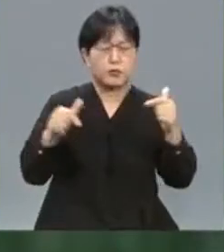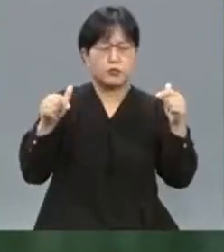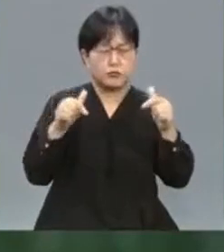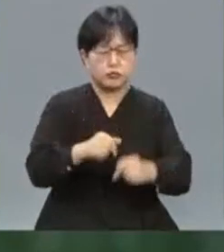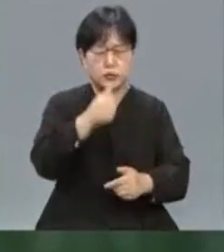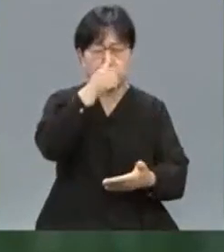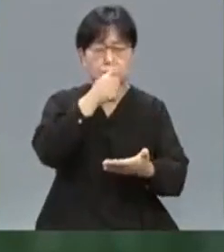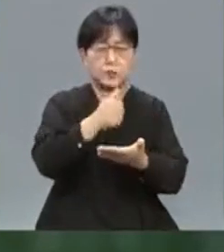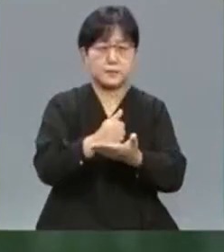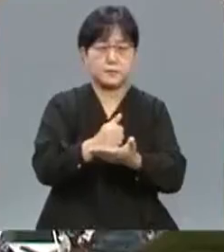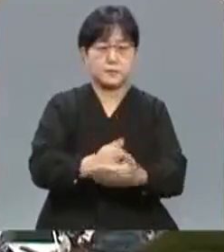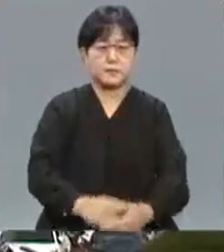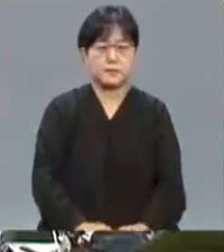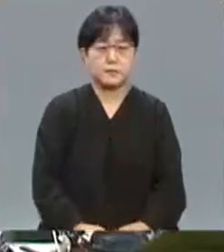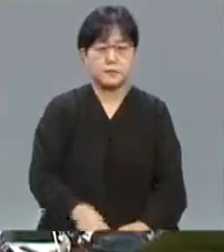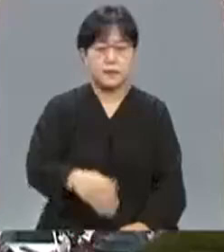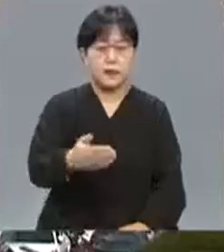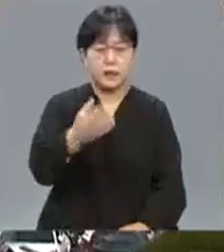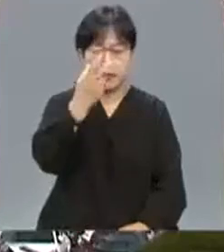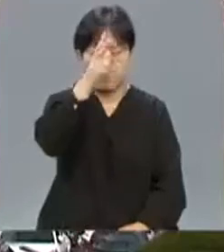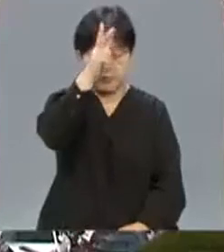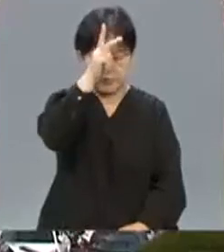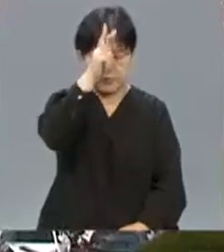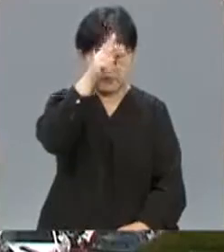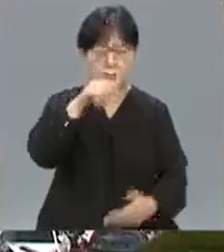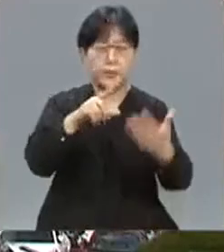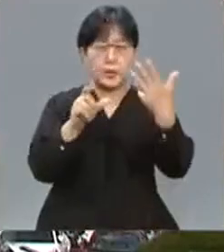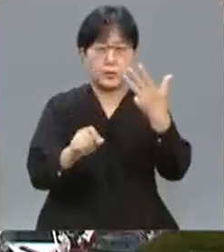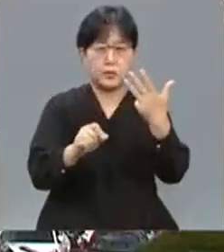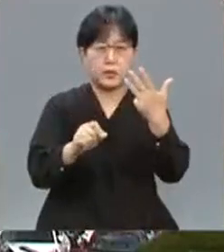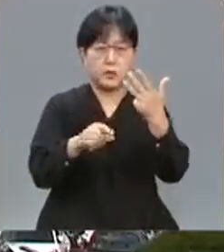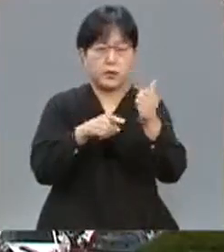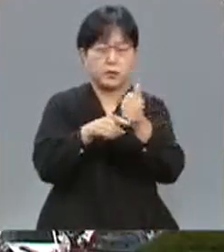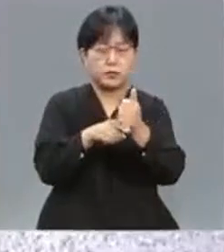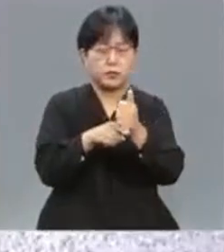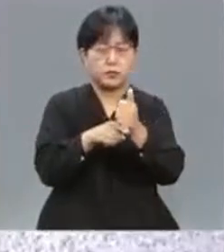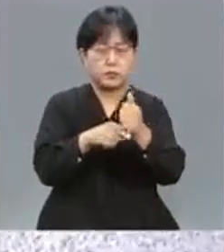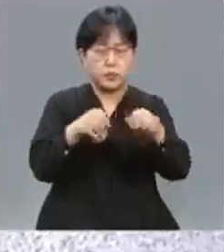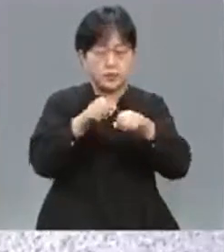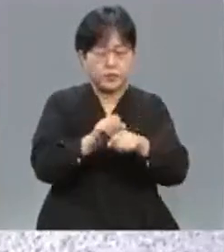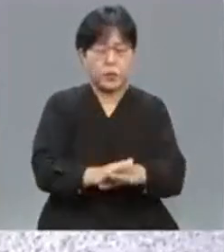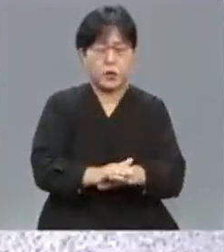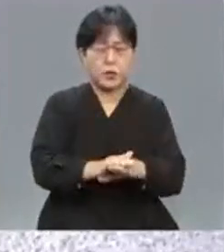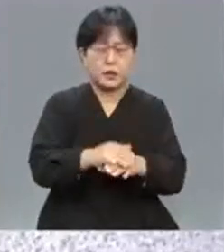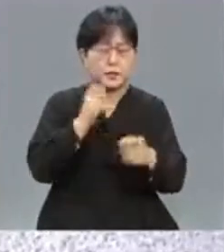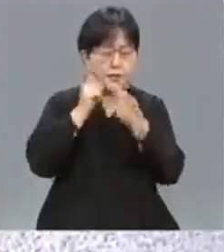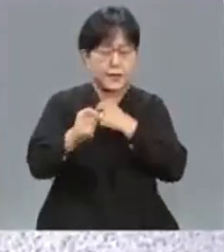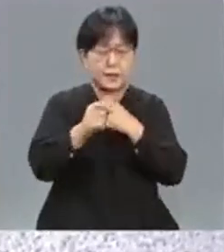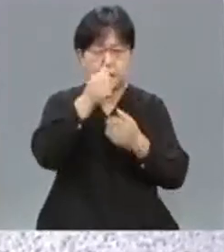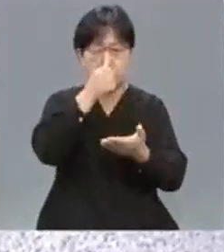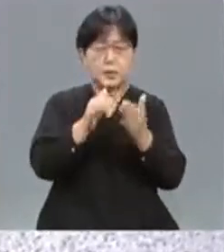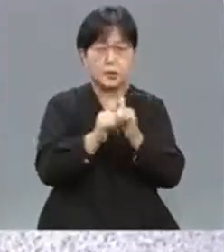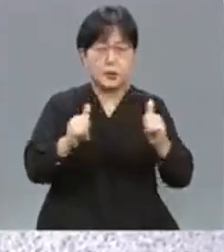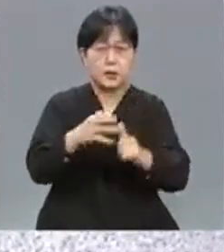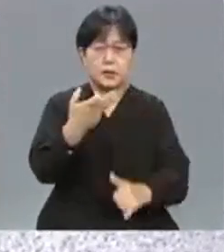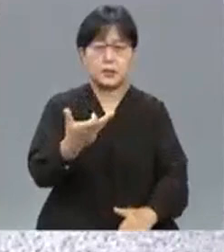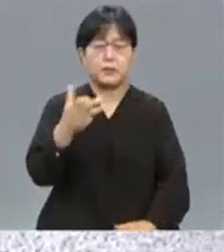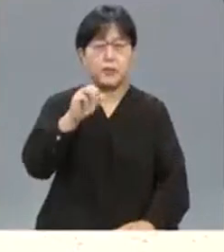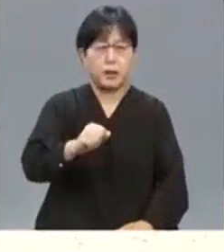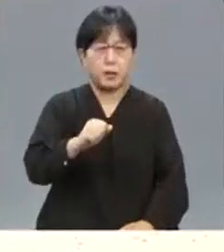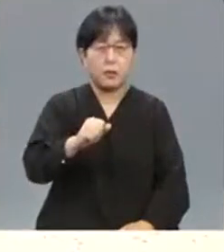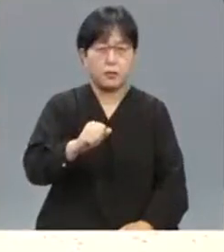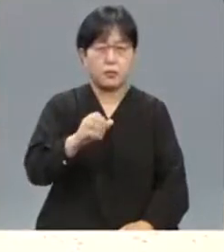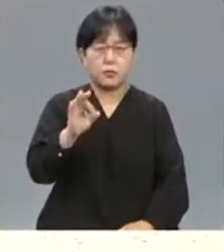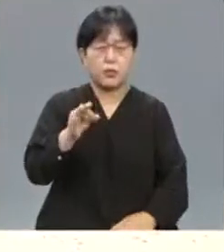받고 있다고 말했습니다. 앞서 검찰은 지난 8월 수사 무마를 대가로 사기사건 피의자로부터 18억 원